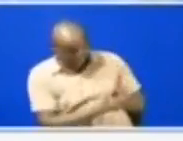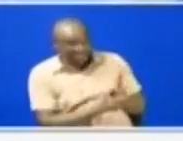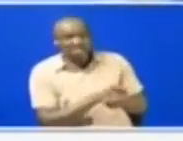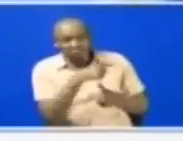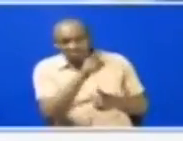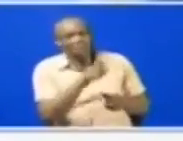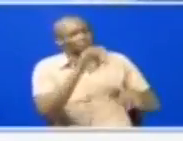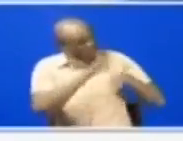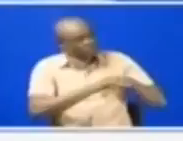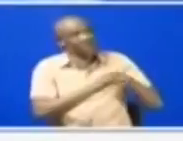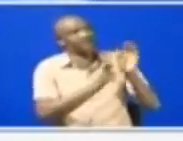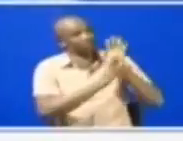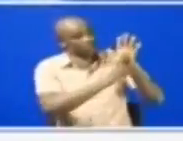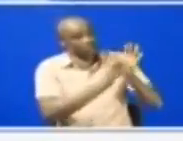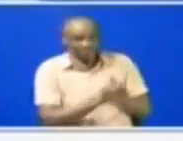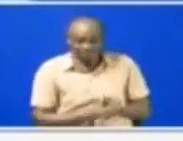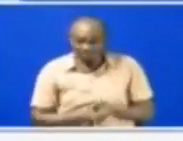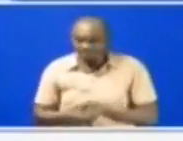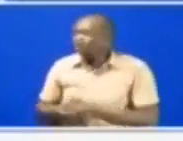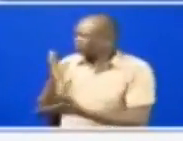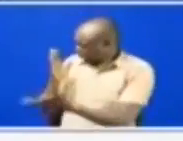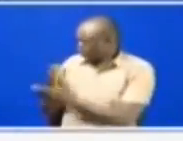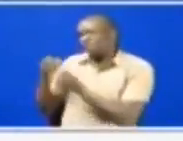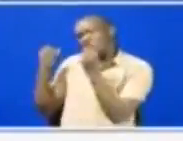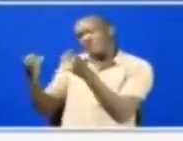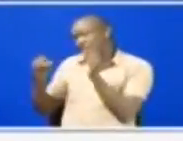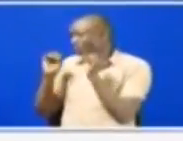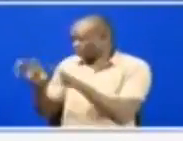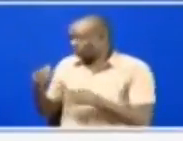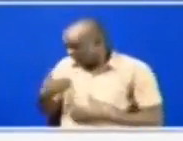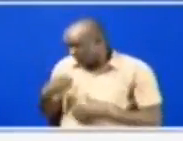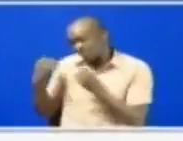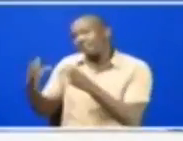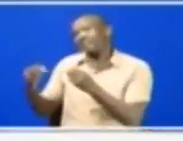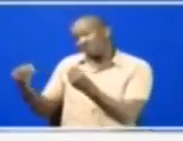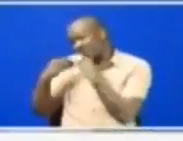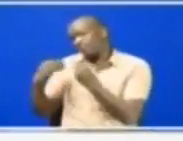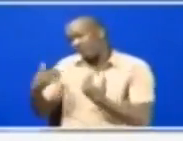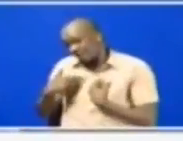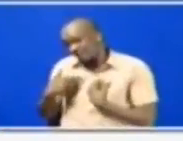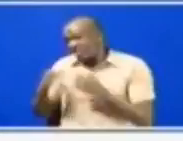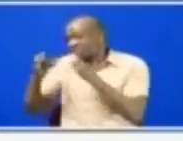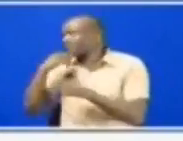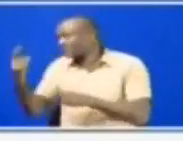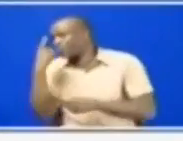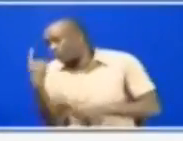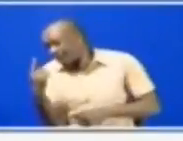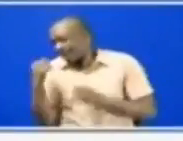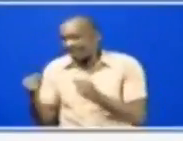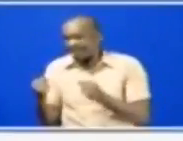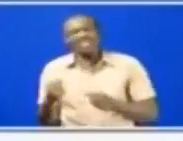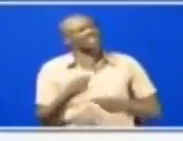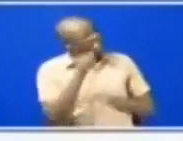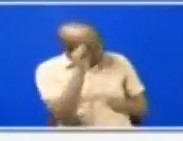alikuwa kielelezo kwako? Kusema ukweli, nimekuwa na makocha wengi, nimepitia kwa mikono makocha wengi. Nikisema nitaje mmoja, kuna yule ambaye